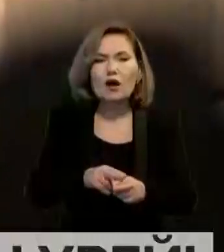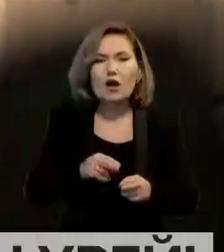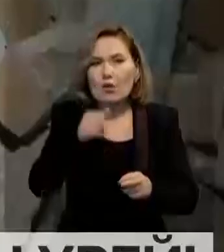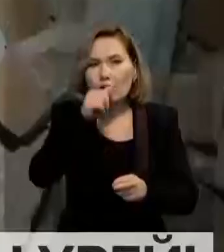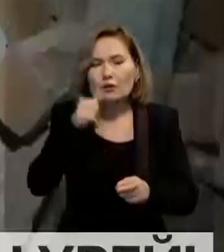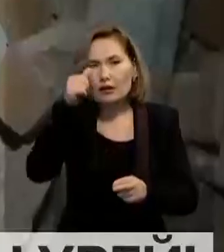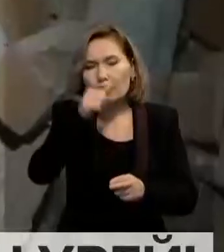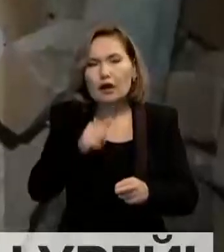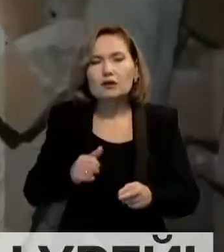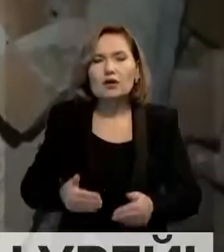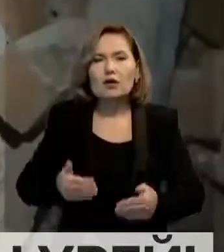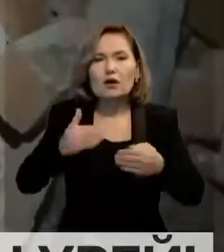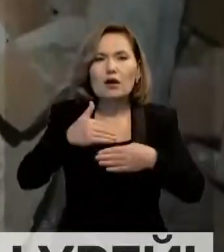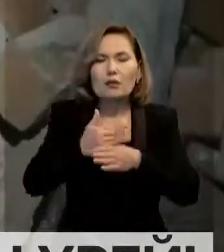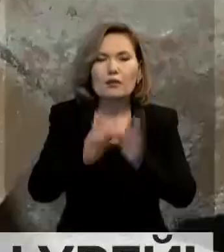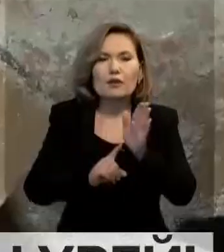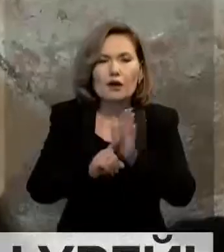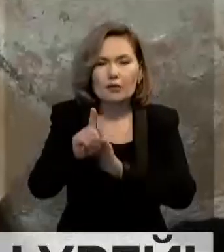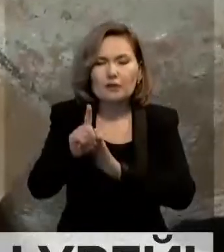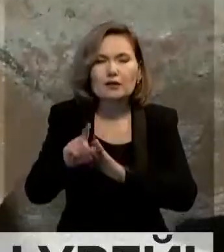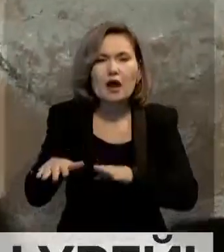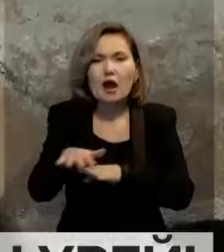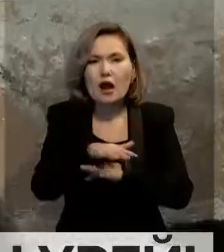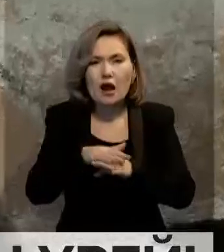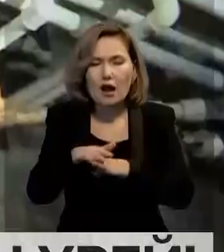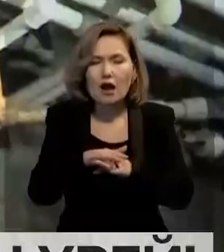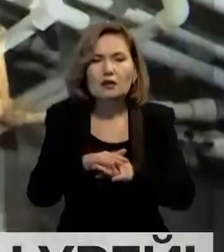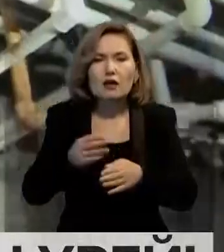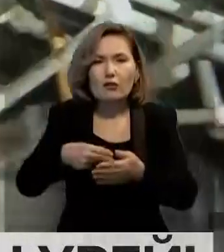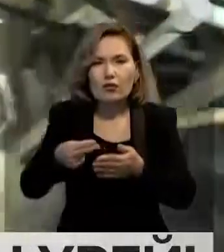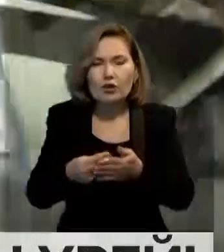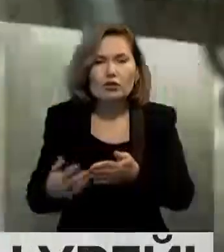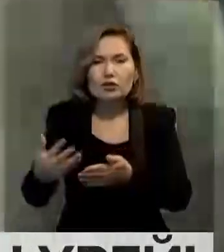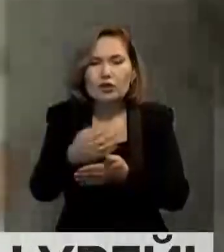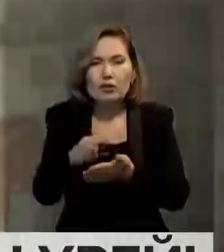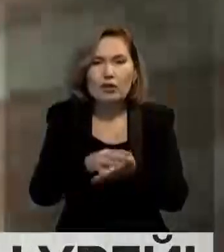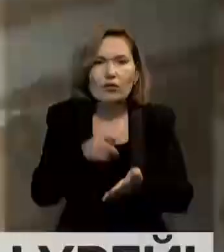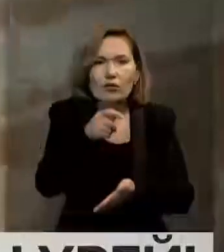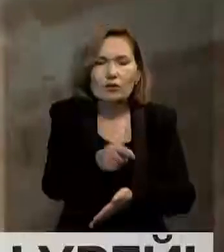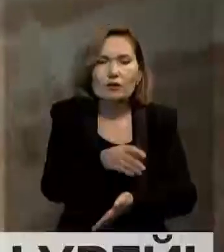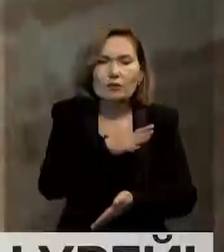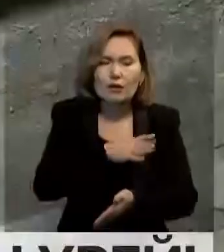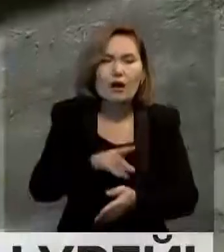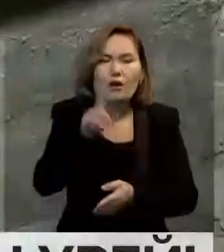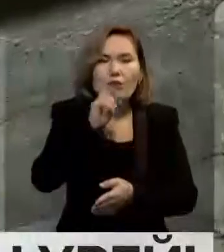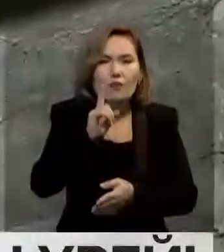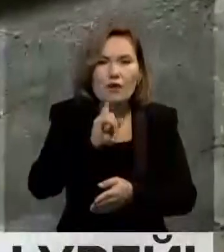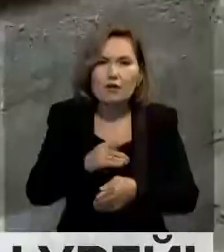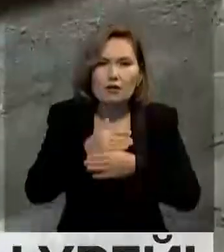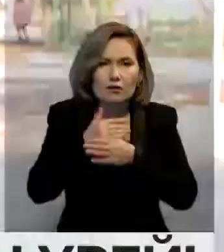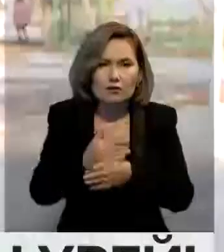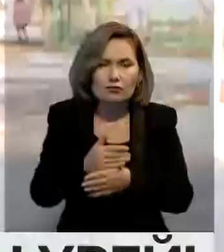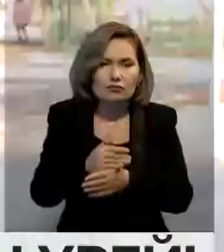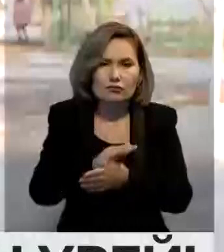Тұрғындар дабыл қағып, түрлі мемлекеттік мекемелердің табалдырығын тоздырғанымен жауап жоқ. Ажал құшпай тұрғанда жергілікті билік назар аударса екен